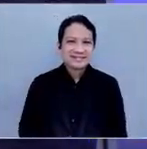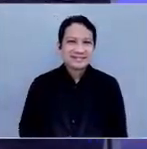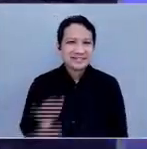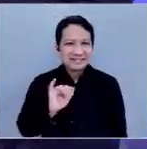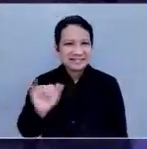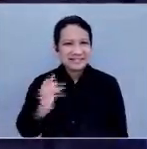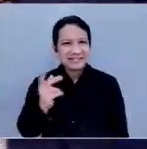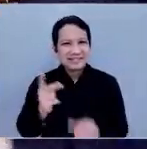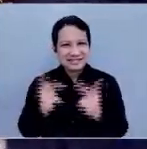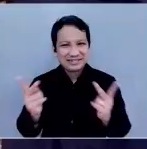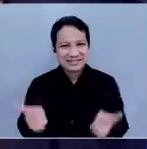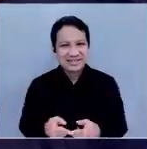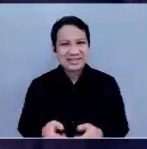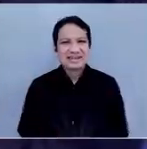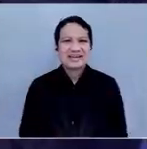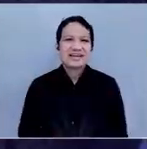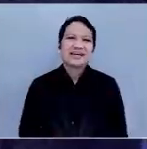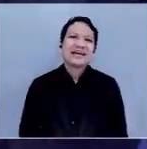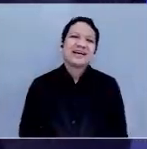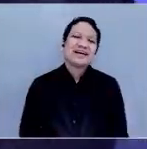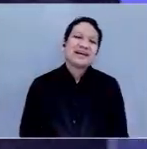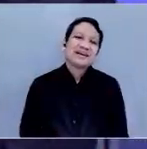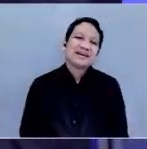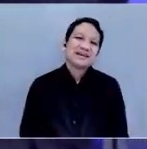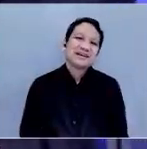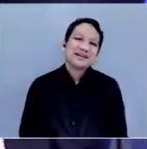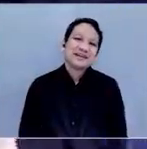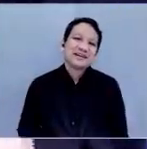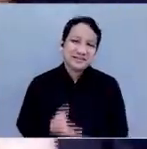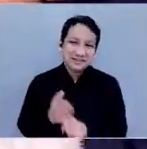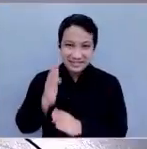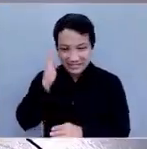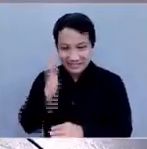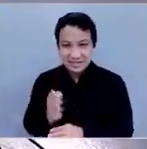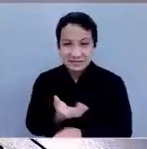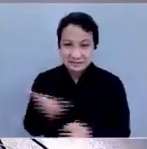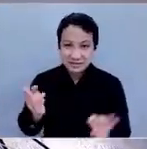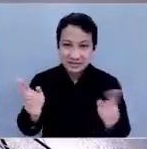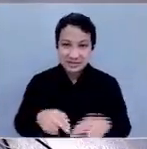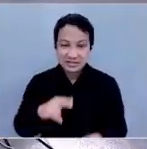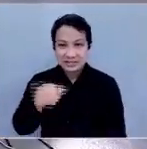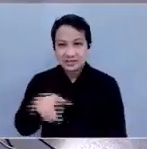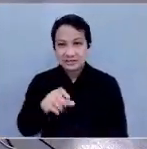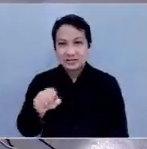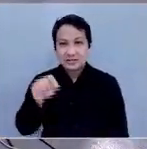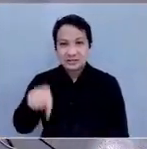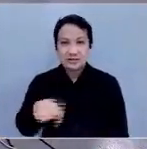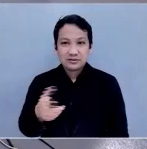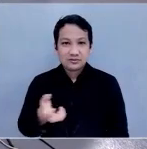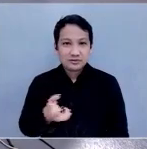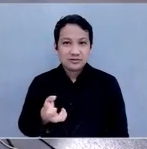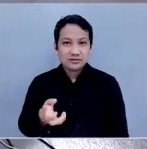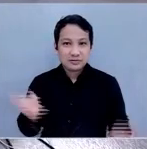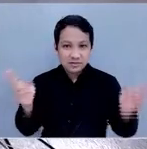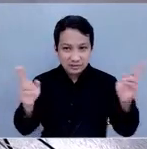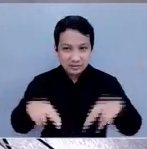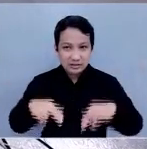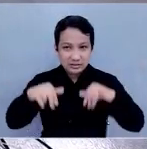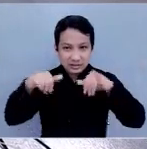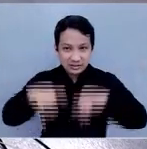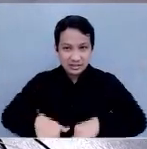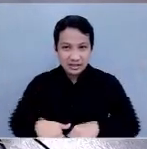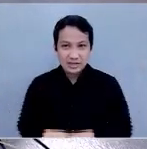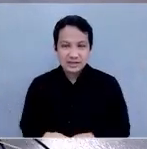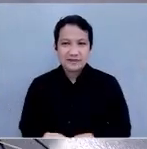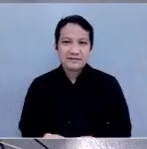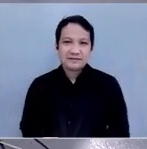Gusto niya, kaya lang doon na yun eh. Kaya, pati direction pakibigay. So, in short, Josh, parang gusto nyo, in the moment, dito muna tayo. Yes, at the moment, at the